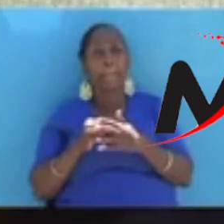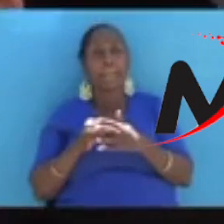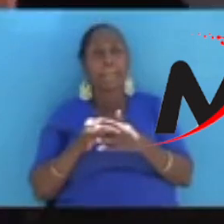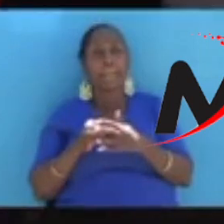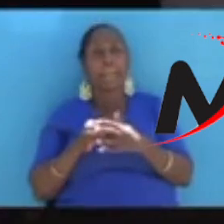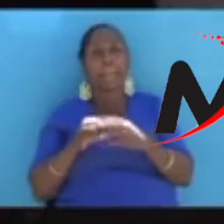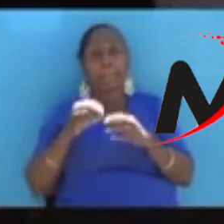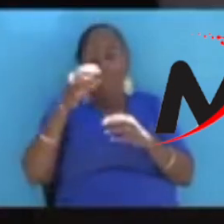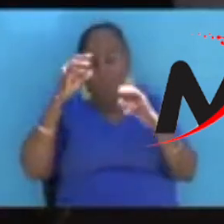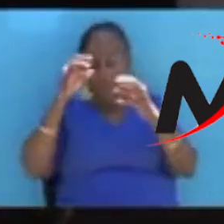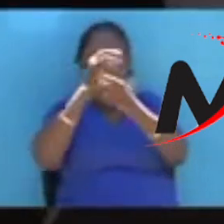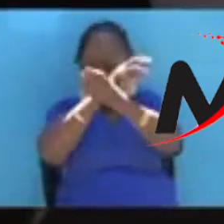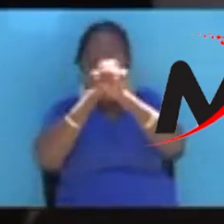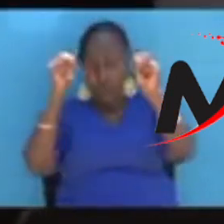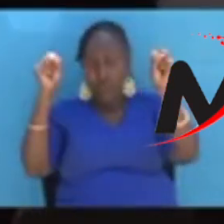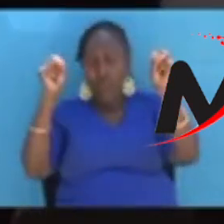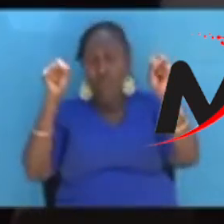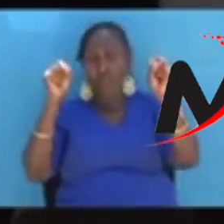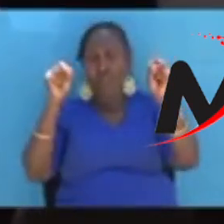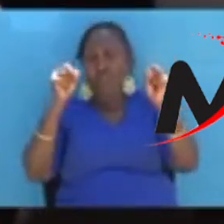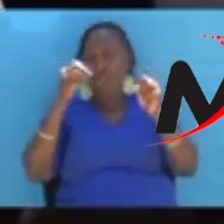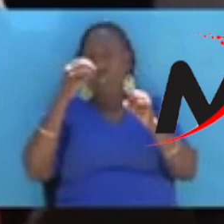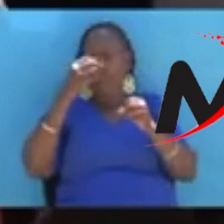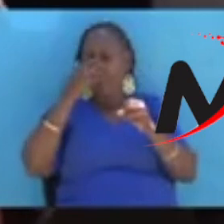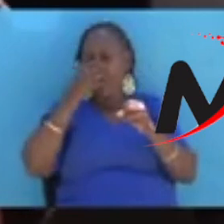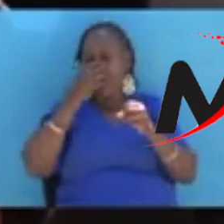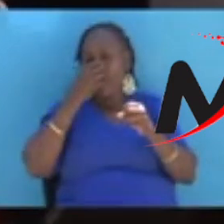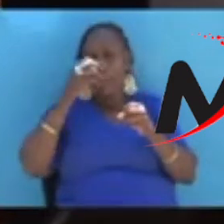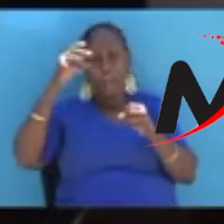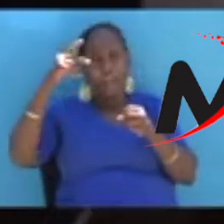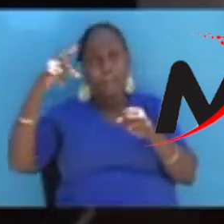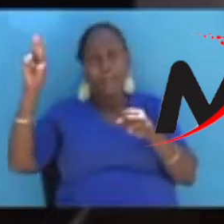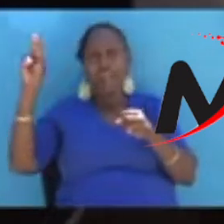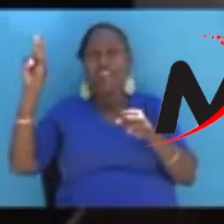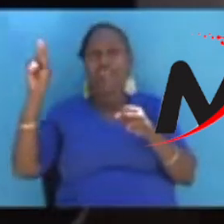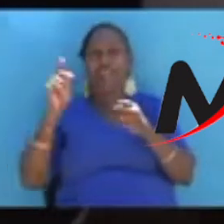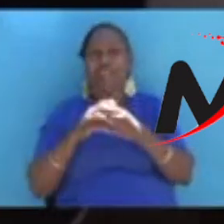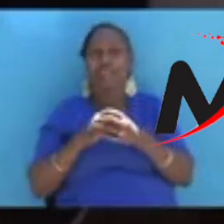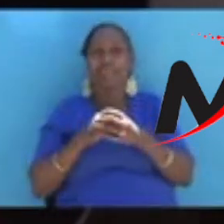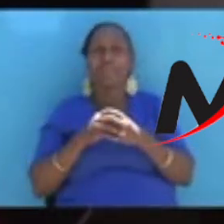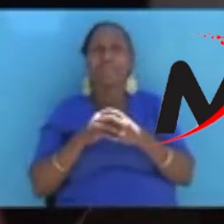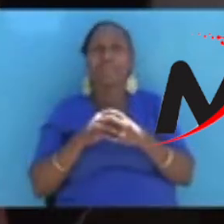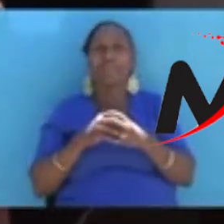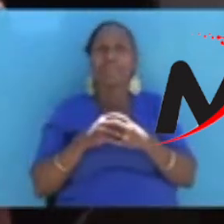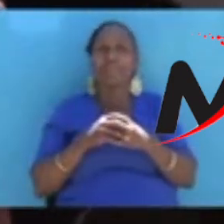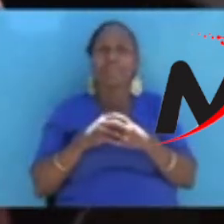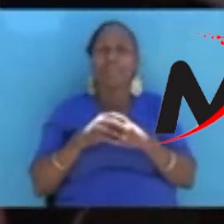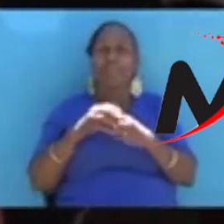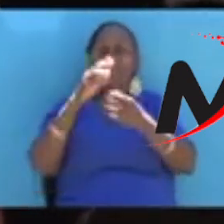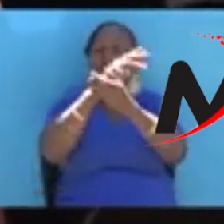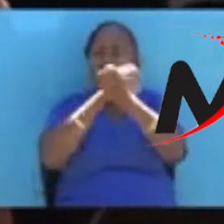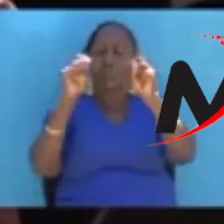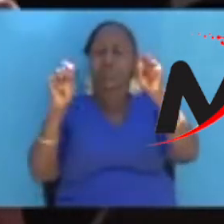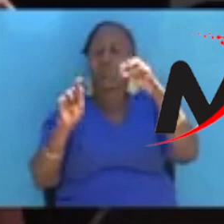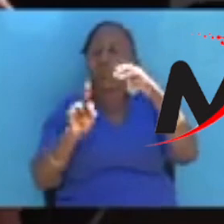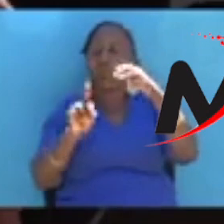Your Excellency, the President of the Republic of Kenya, Your Excellency